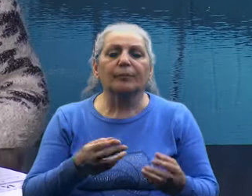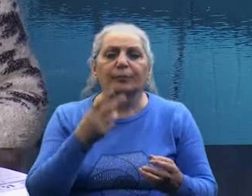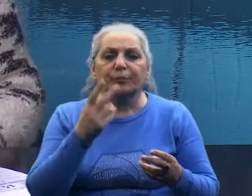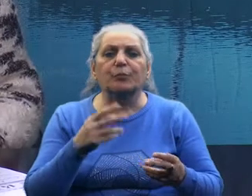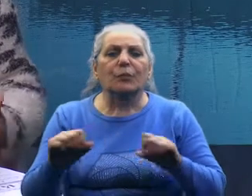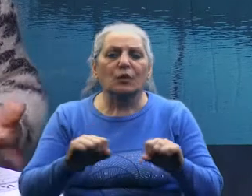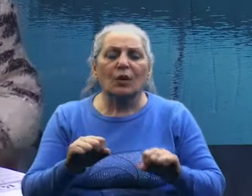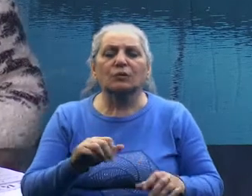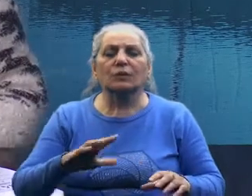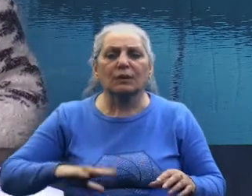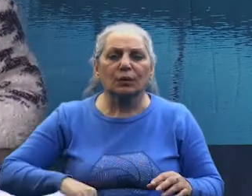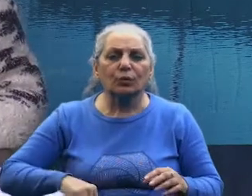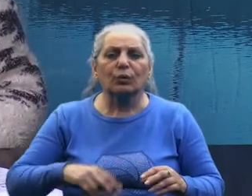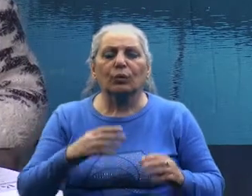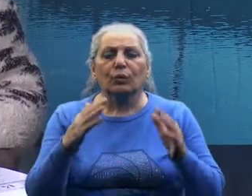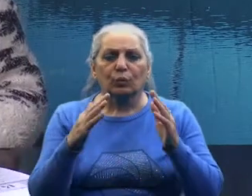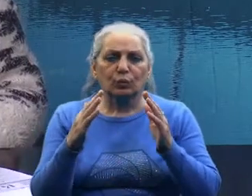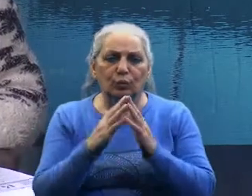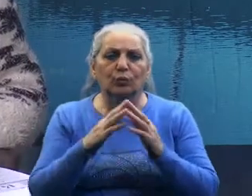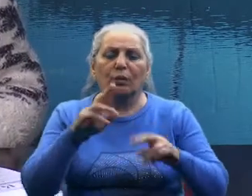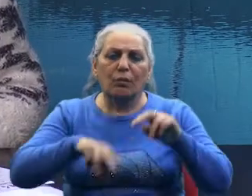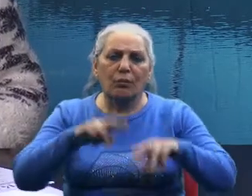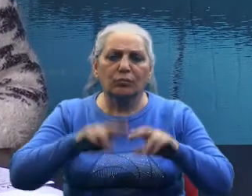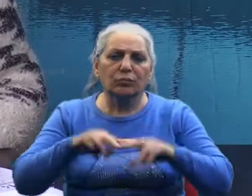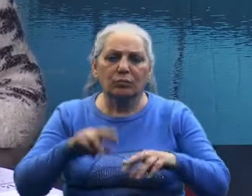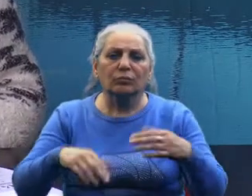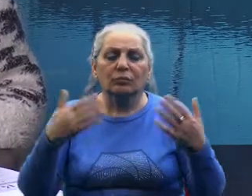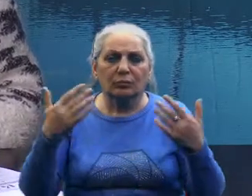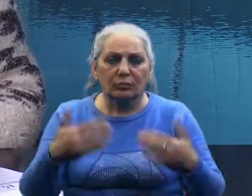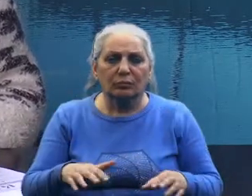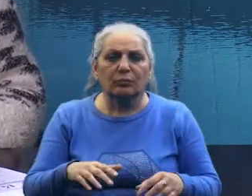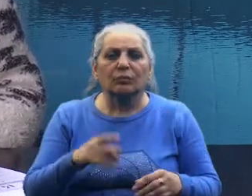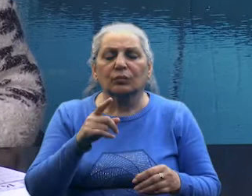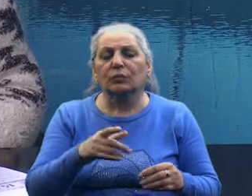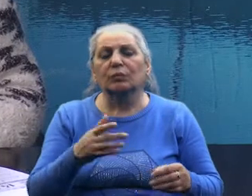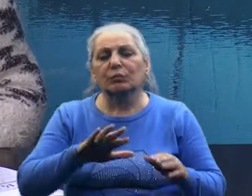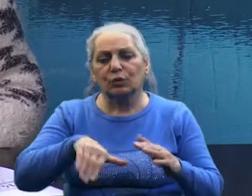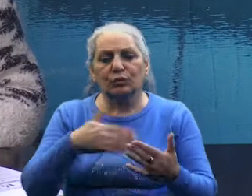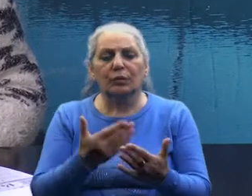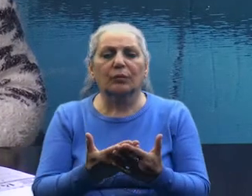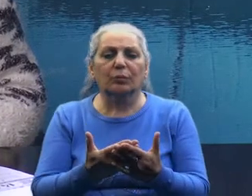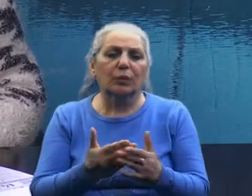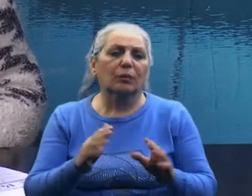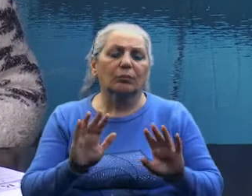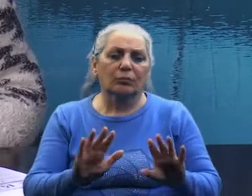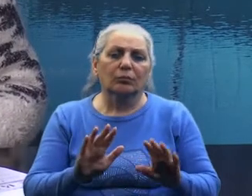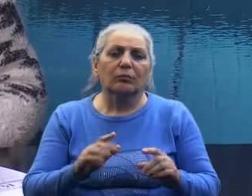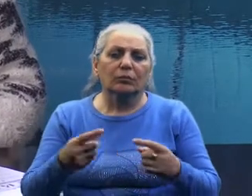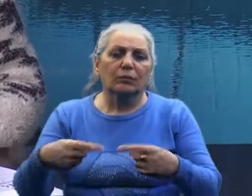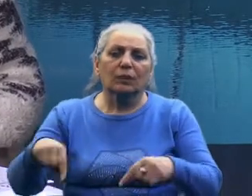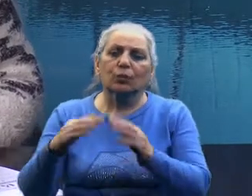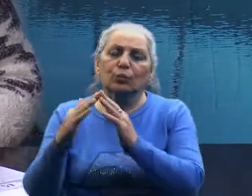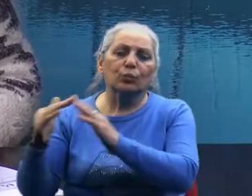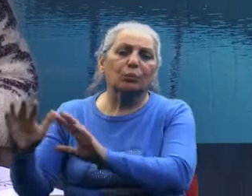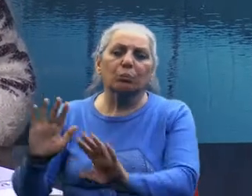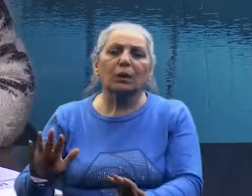արի տները կառուցել են, այդ կառուցելուց մինչև հիմա տենց մնացել է այդ տնակները։